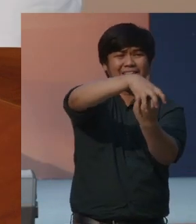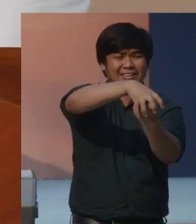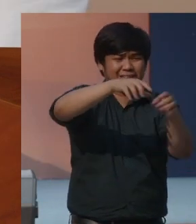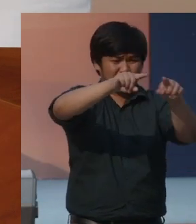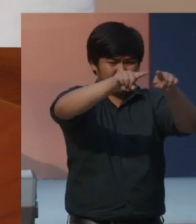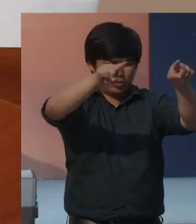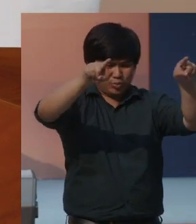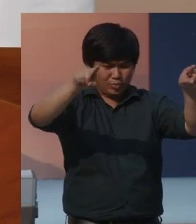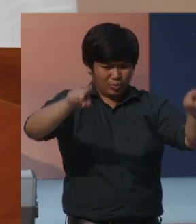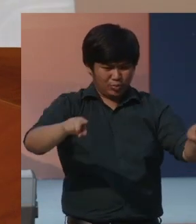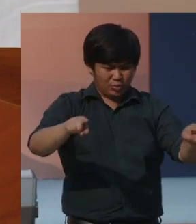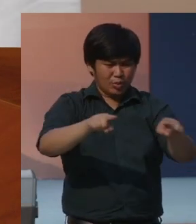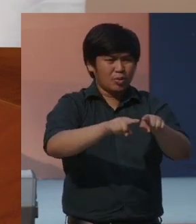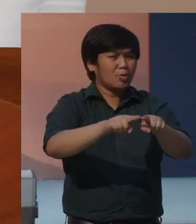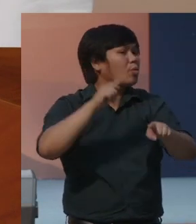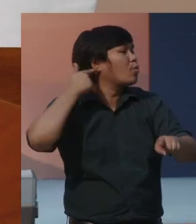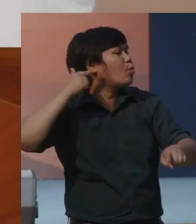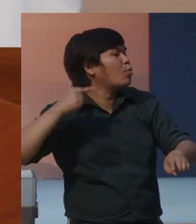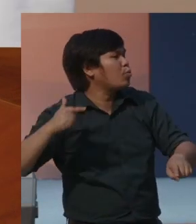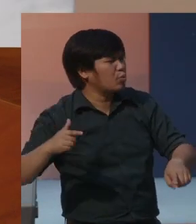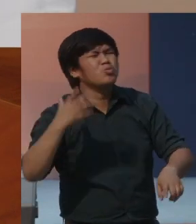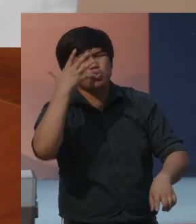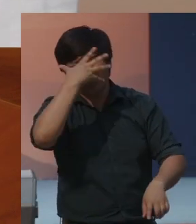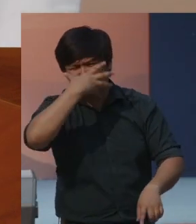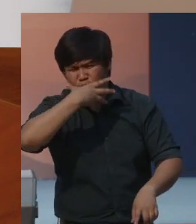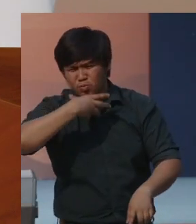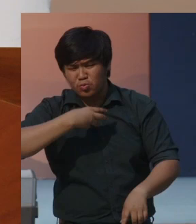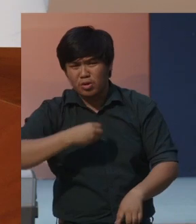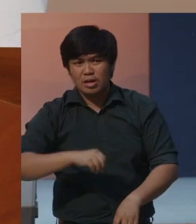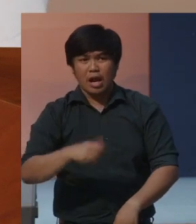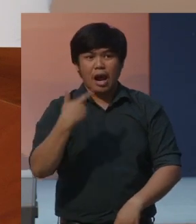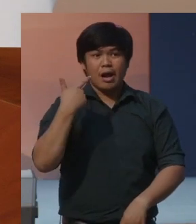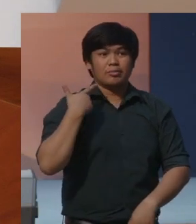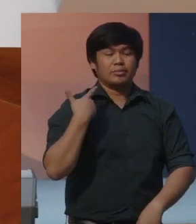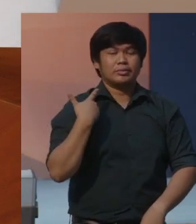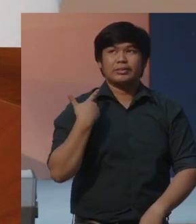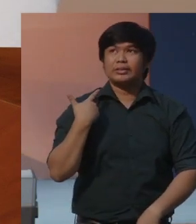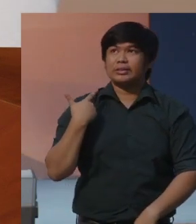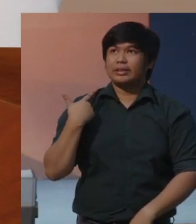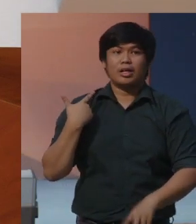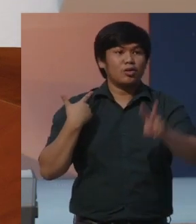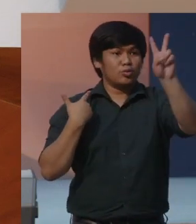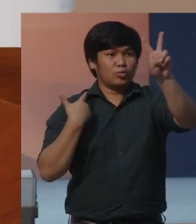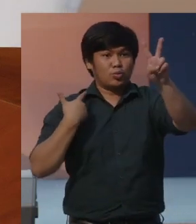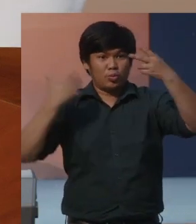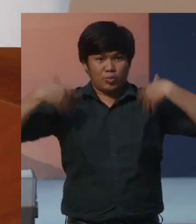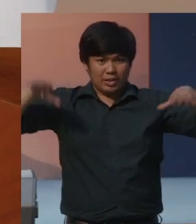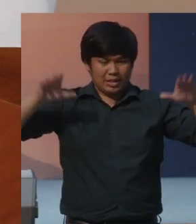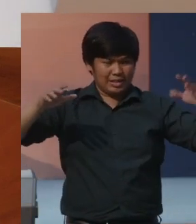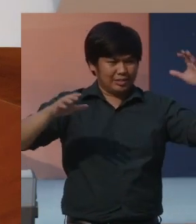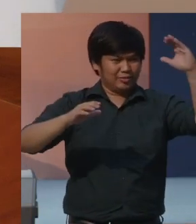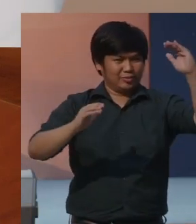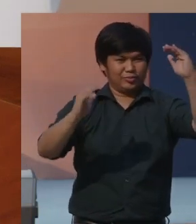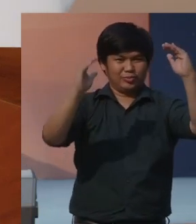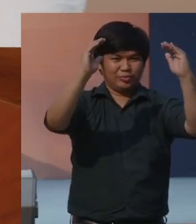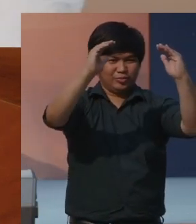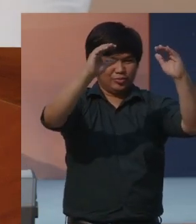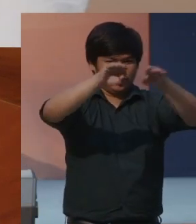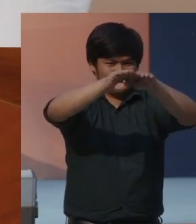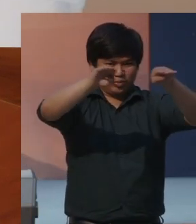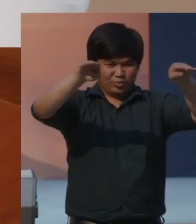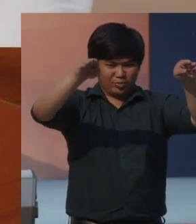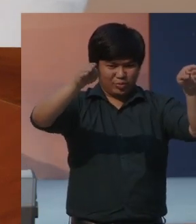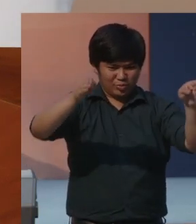merong pole sa gilid na ganyan, tas merong dalawang angels sa cover